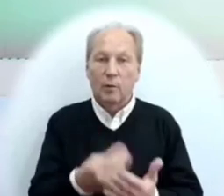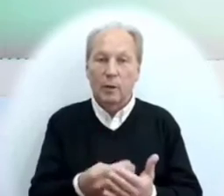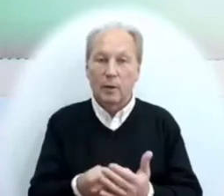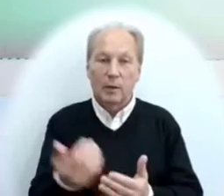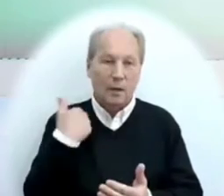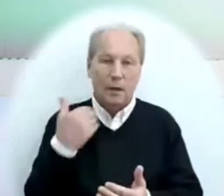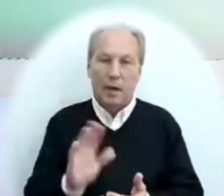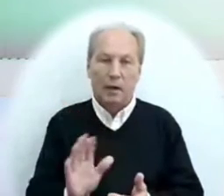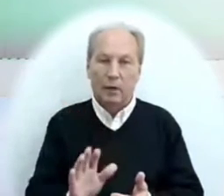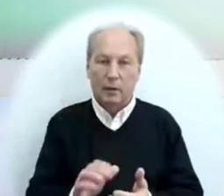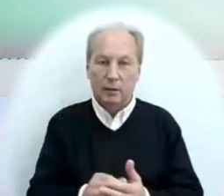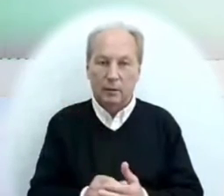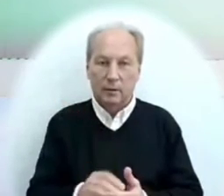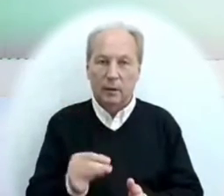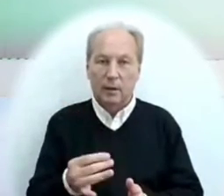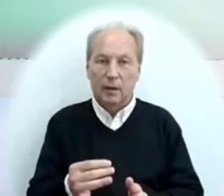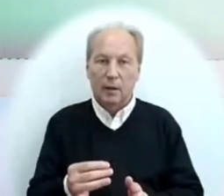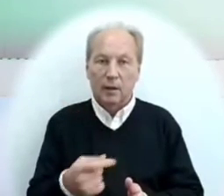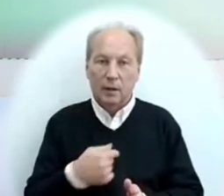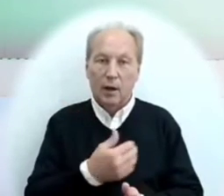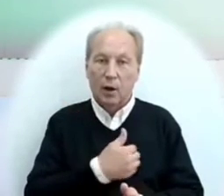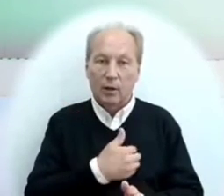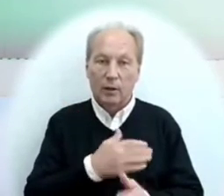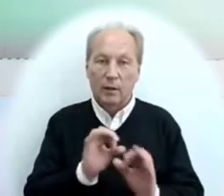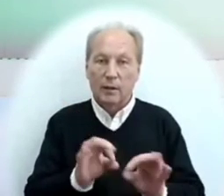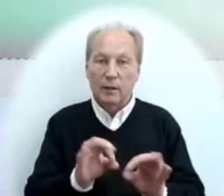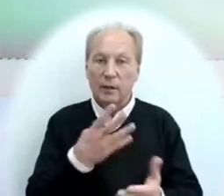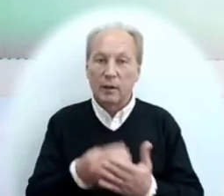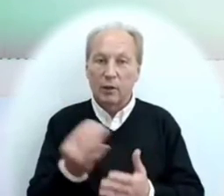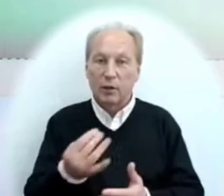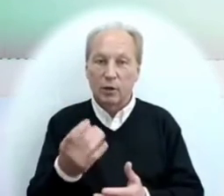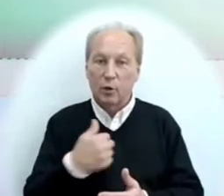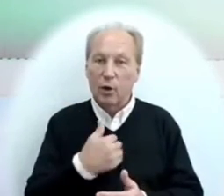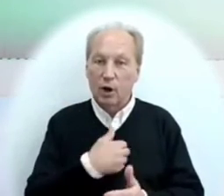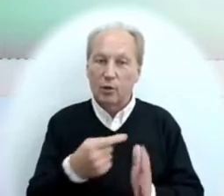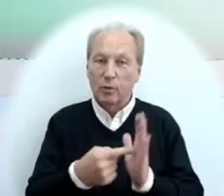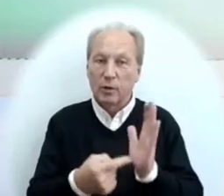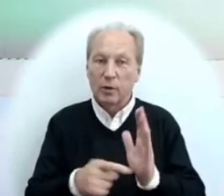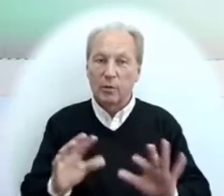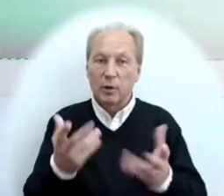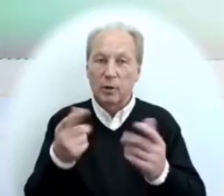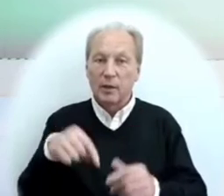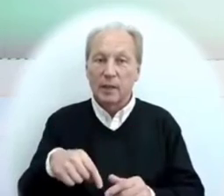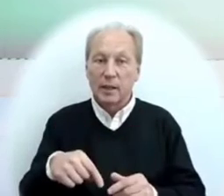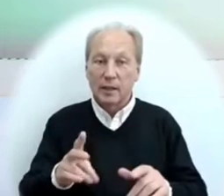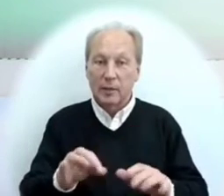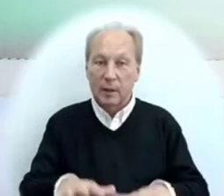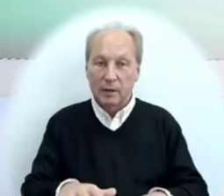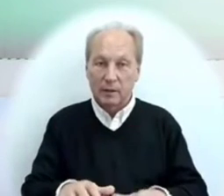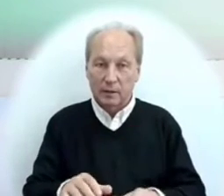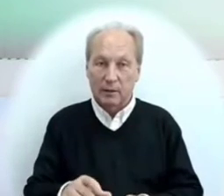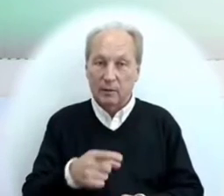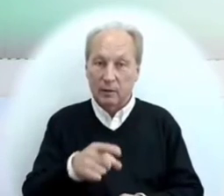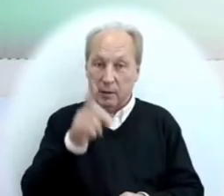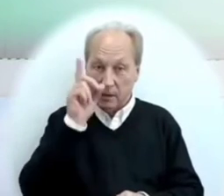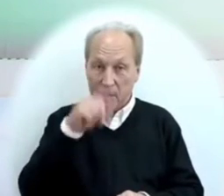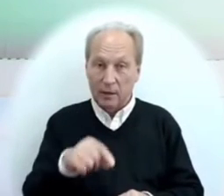недавно. И я бы хотела рассказать свою историю, но сначала хочу поделиться тем, что происходит здесь. Вы знаете, у